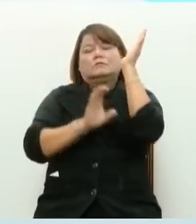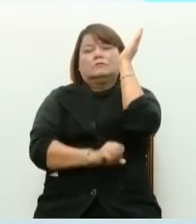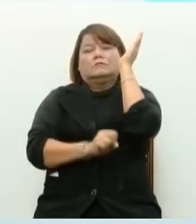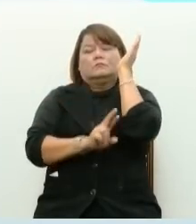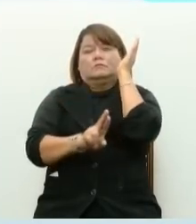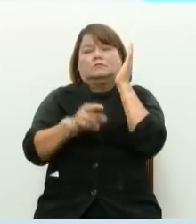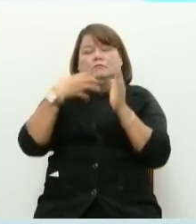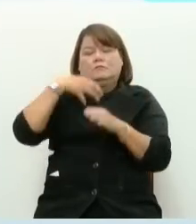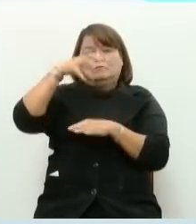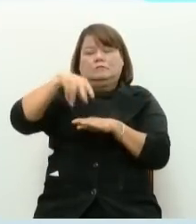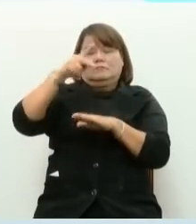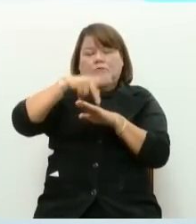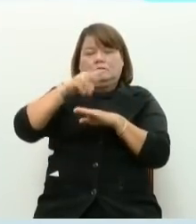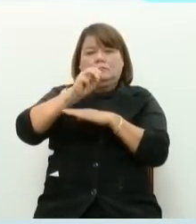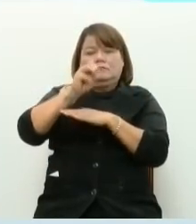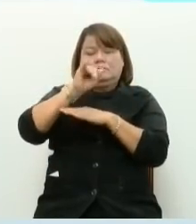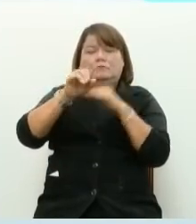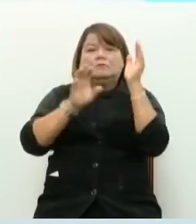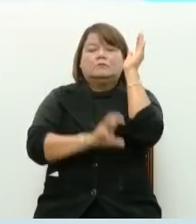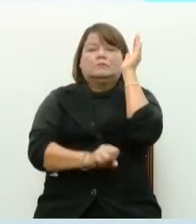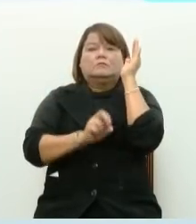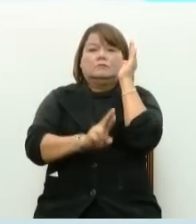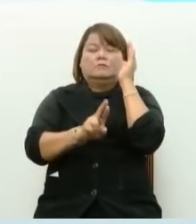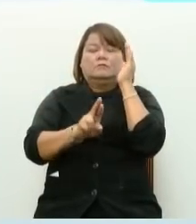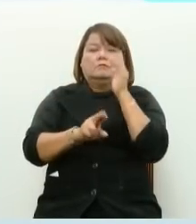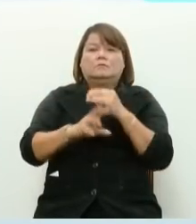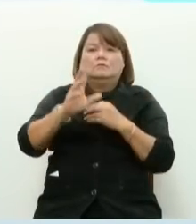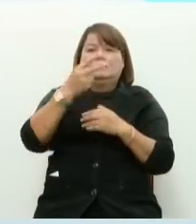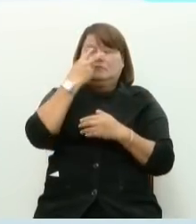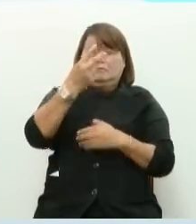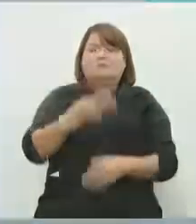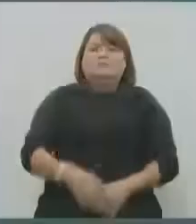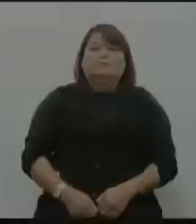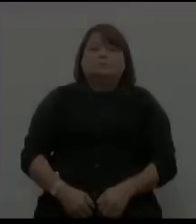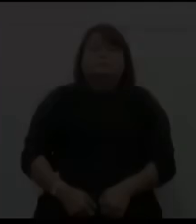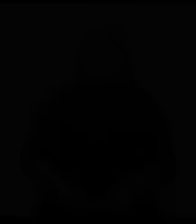งานเขตพื้นที่การศึกษามัธยมศึกษาสุราษฎร์ธานีชุมพรไปติดตามรับชมกันค่ะ